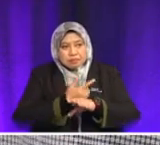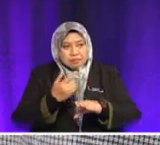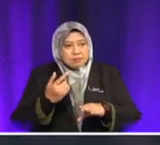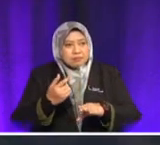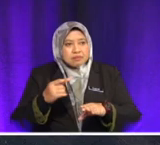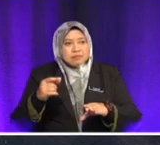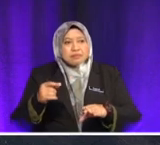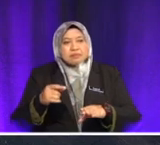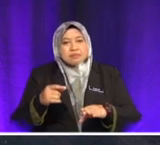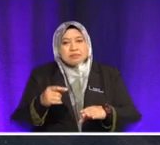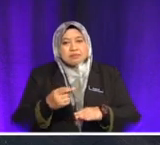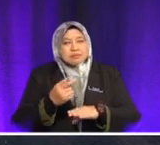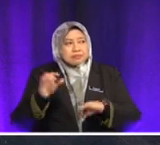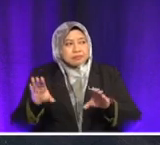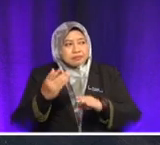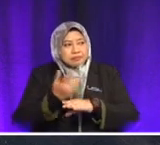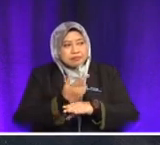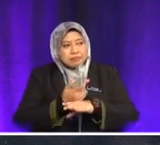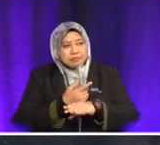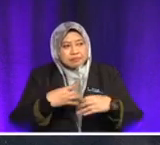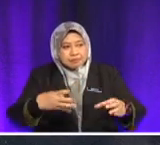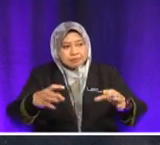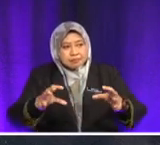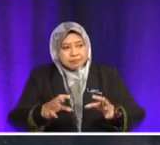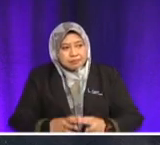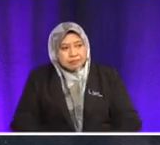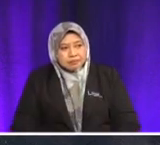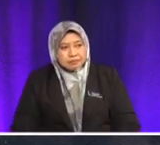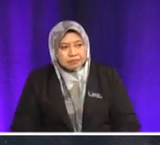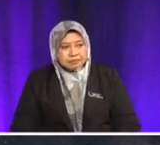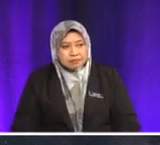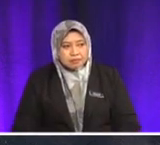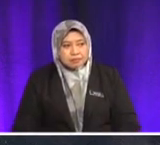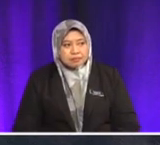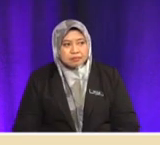ini kita buat secara ringkas Oke dan pantas Oke Ayo Faris